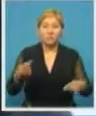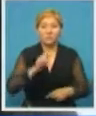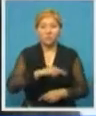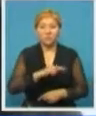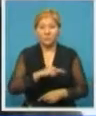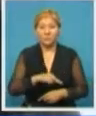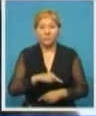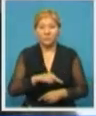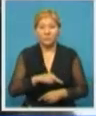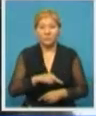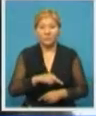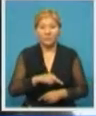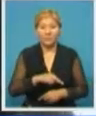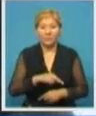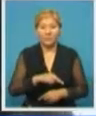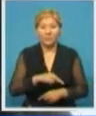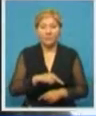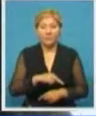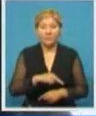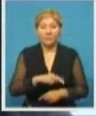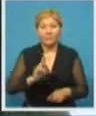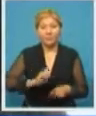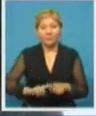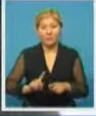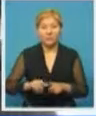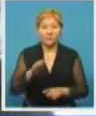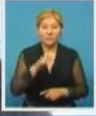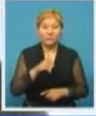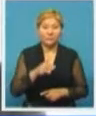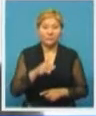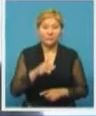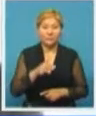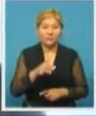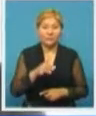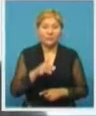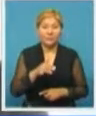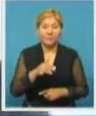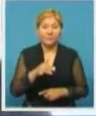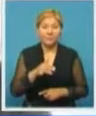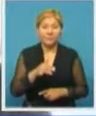екен, ол бір тез уақытты көп талап етпейді.